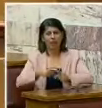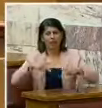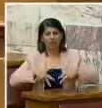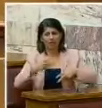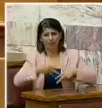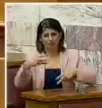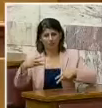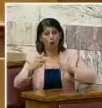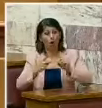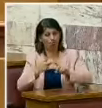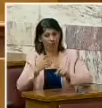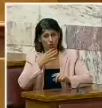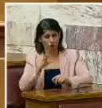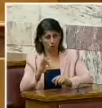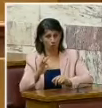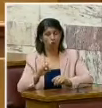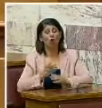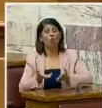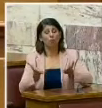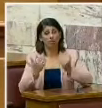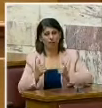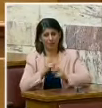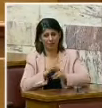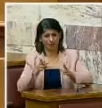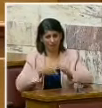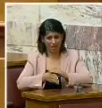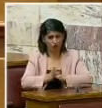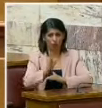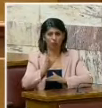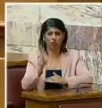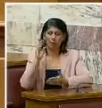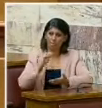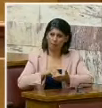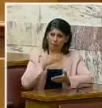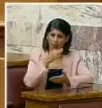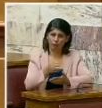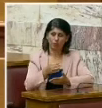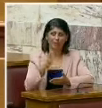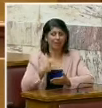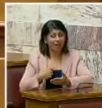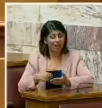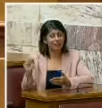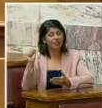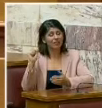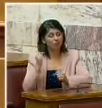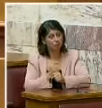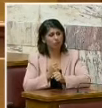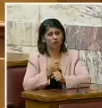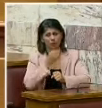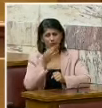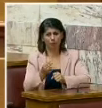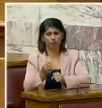οποίο δεν υπάρχει καμία καθαρή έξοδος, θα σας τον επαναλάβω για την αρνείστε συστηματικά το σχολιάσετε είναι ότι